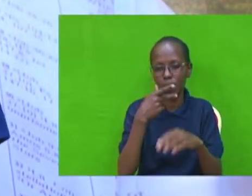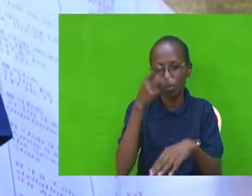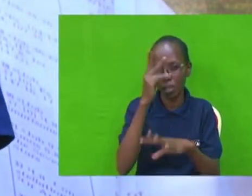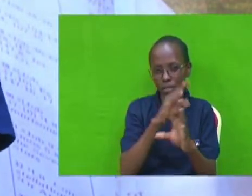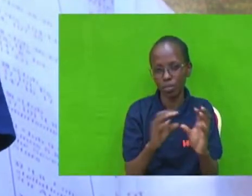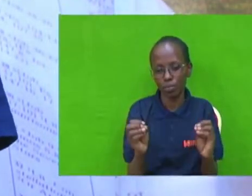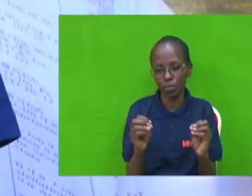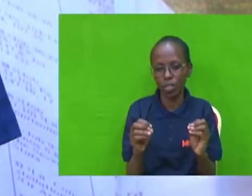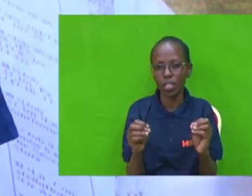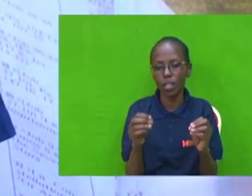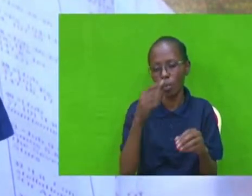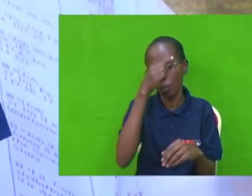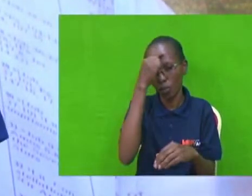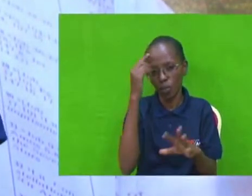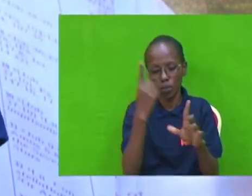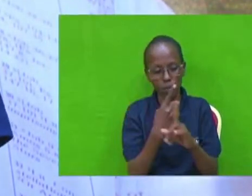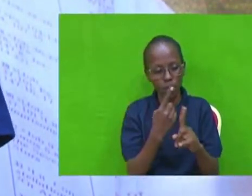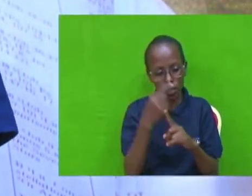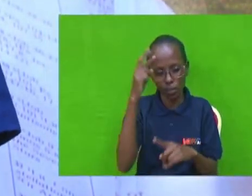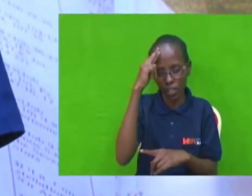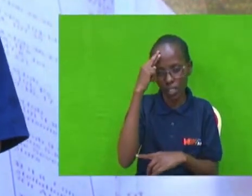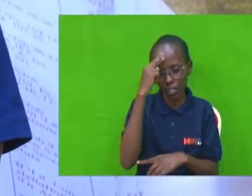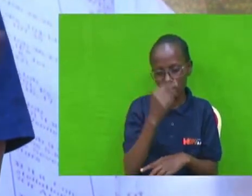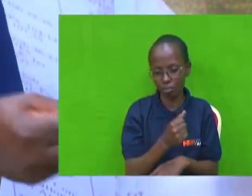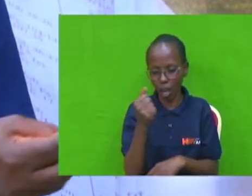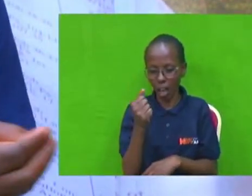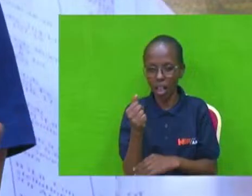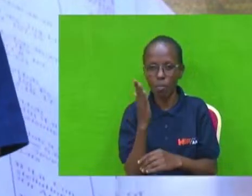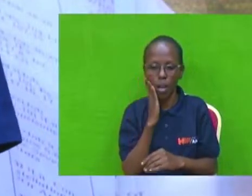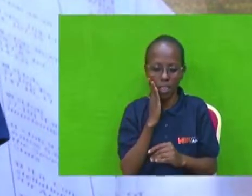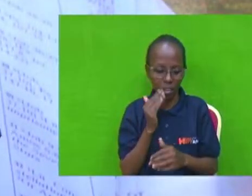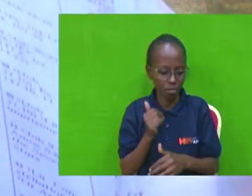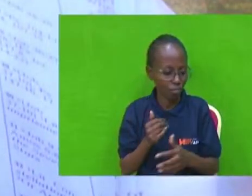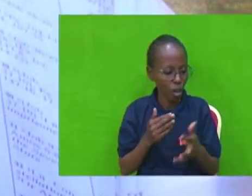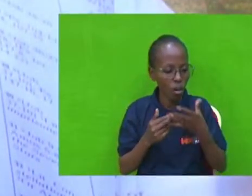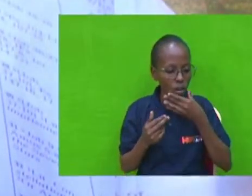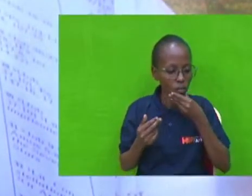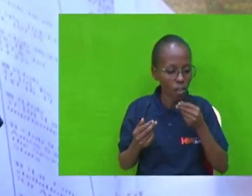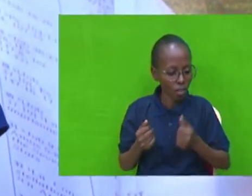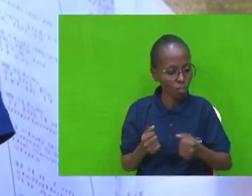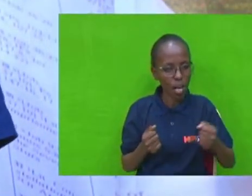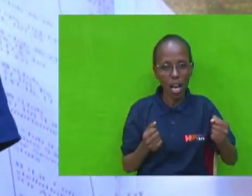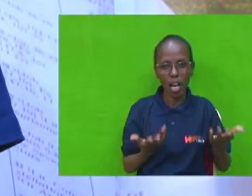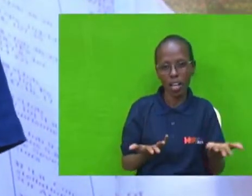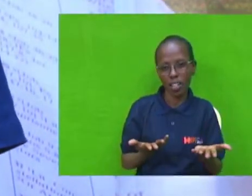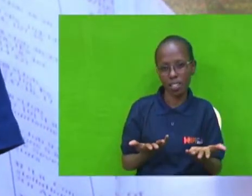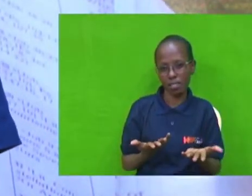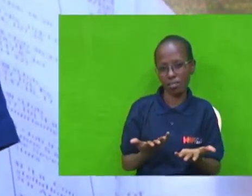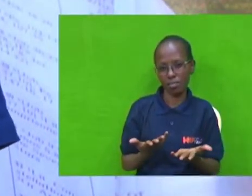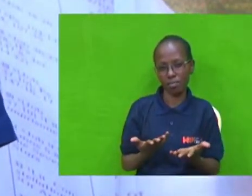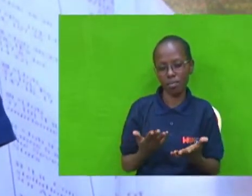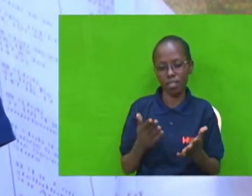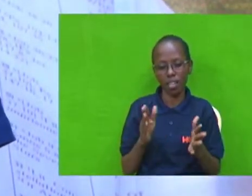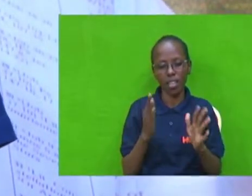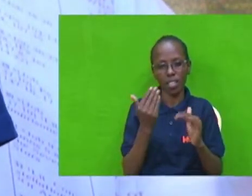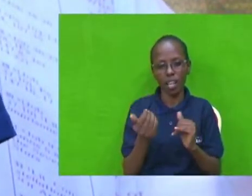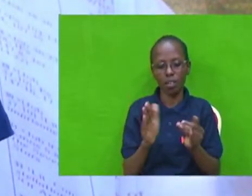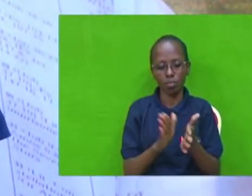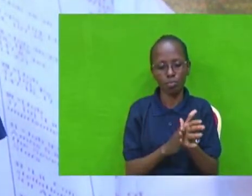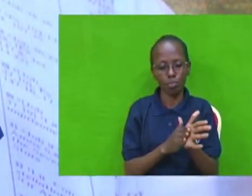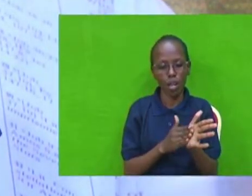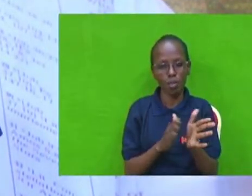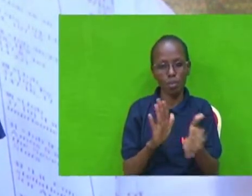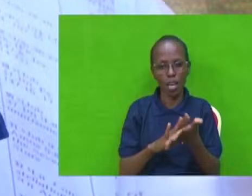Kwa sababu ambazo ni nyingi. Aidha zilichangiwa na upande mmoja wa mama ambaye alikuwa amejitenga na mzazi, kafanya mtoto karibu. Kwa mtoto kuharibika kwake, maana